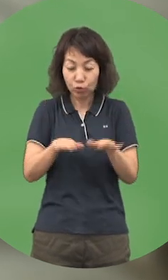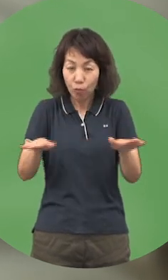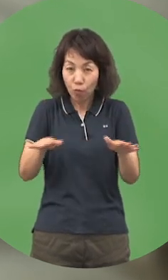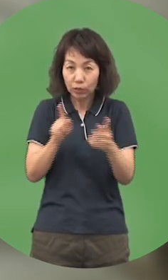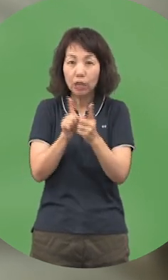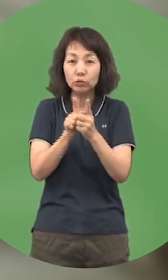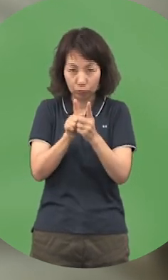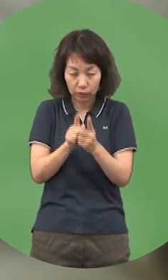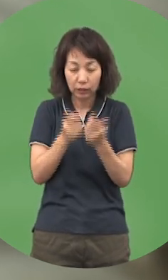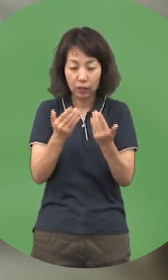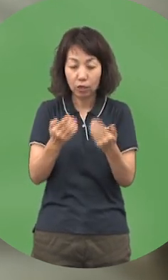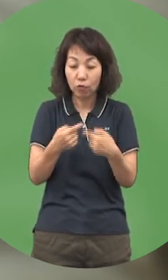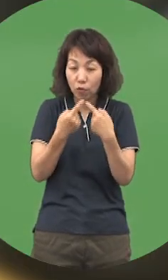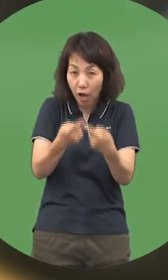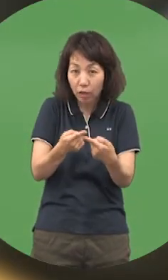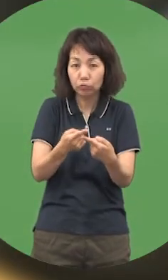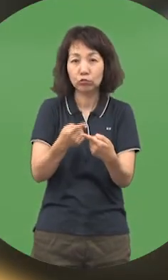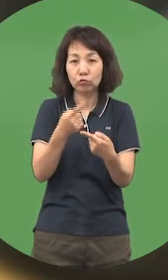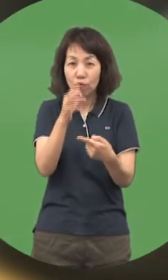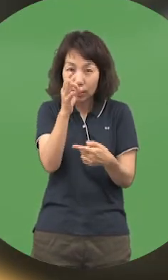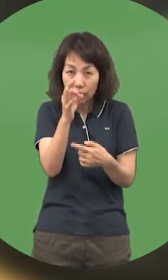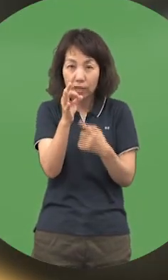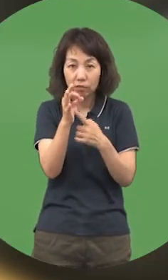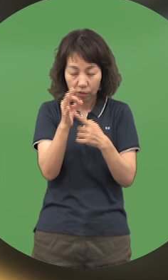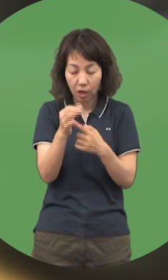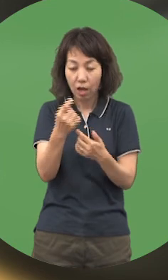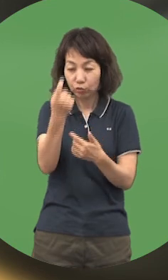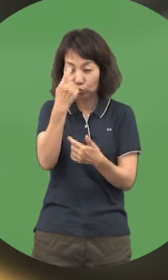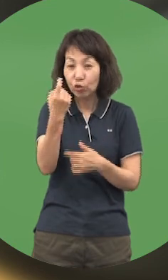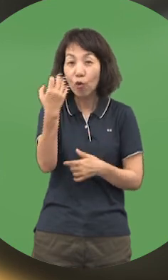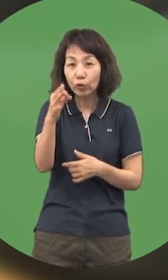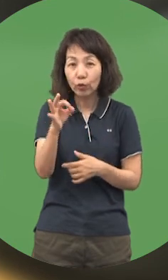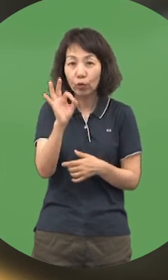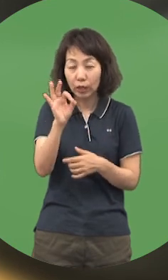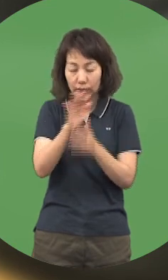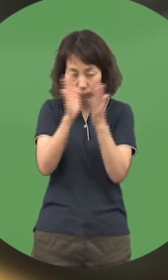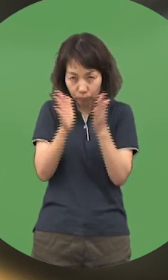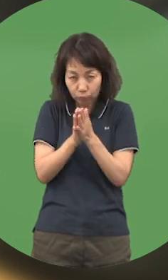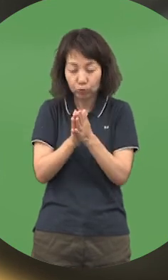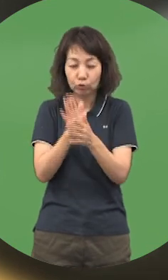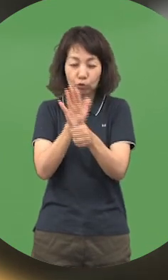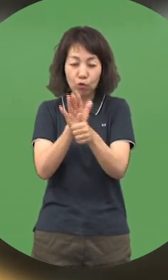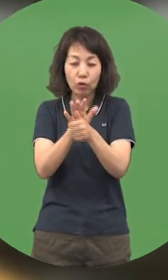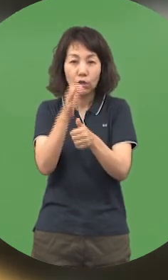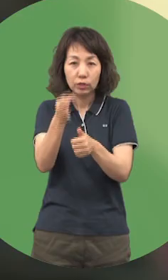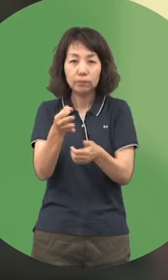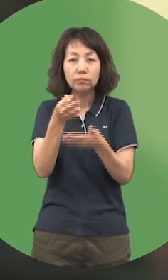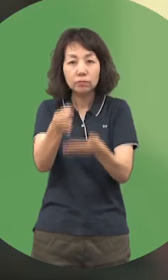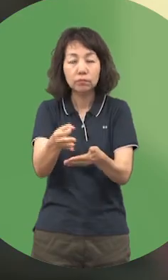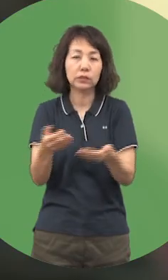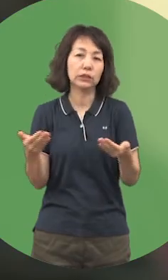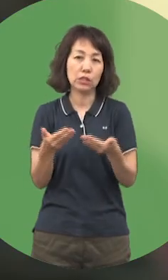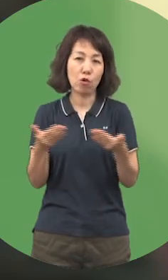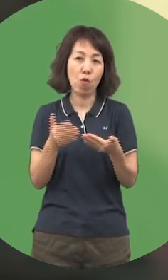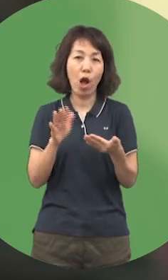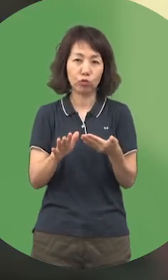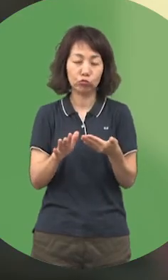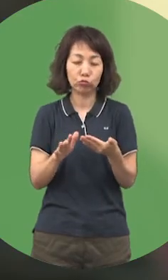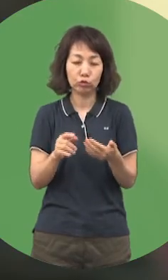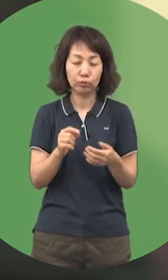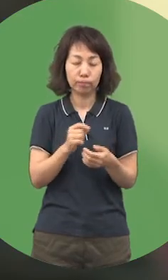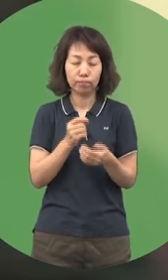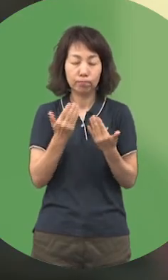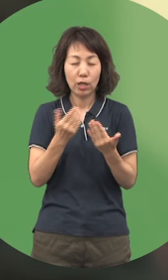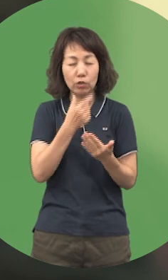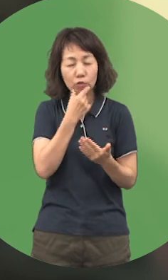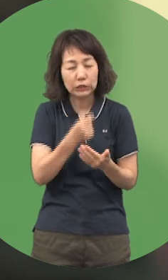にかかる入学金や授業料の全額を奨学金として給付する事業があります。学ぶ意欲と能